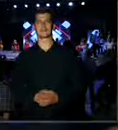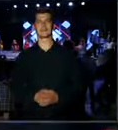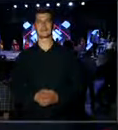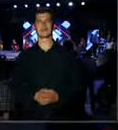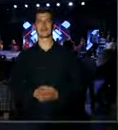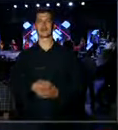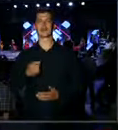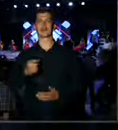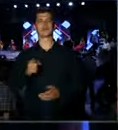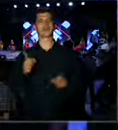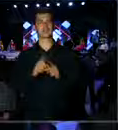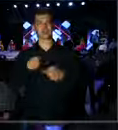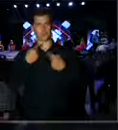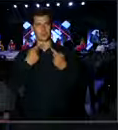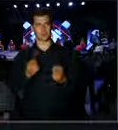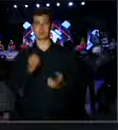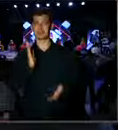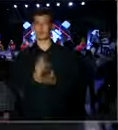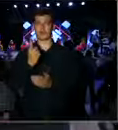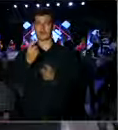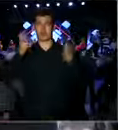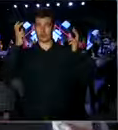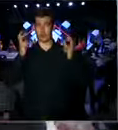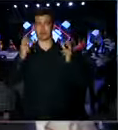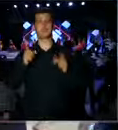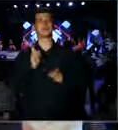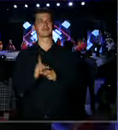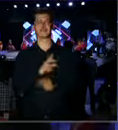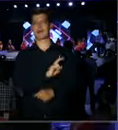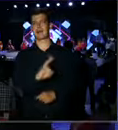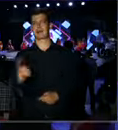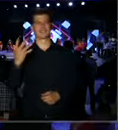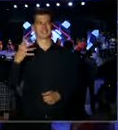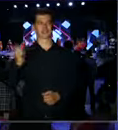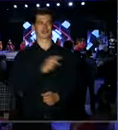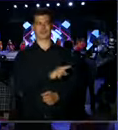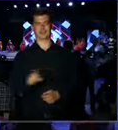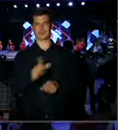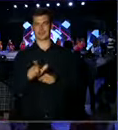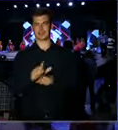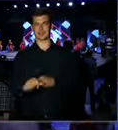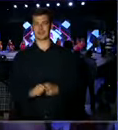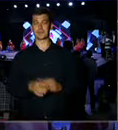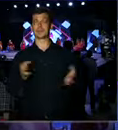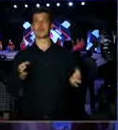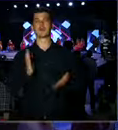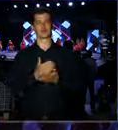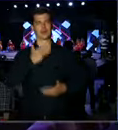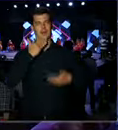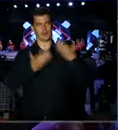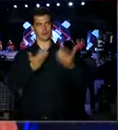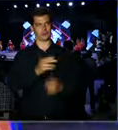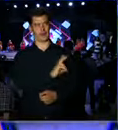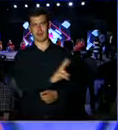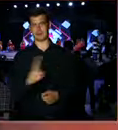Drogie panie, jak mówiłam na początku, korona jest tylko jedna, ale dla mnie oczywiście wszystkie jesteście zwyciężczyniami. Już teraz gratuluję każdej z